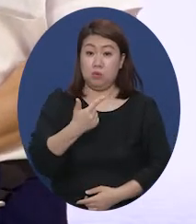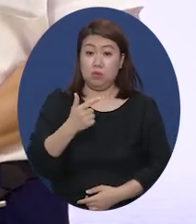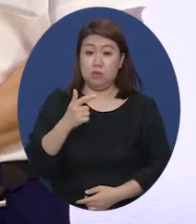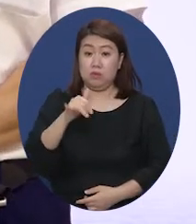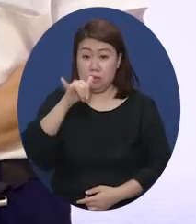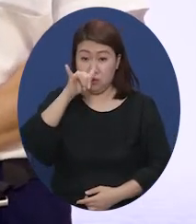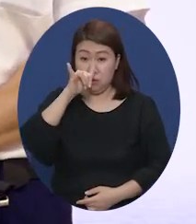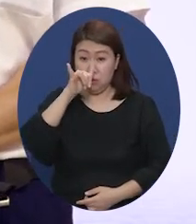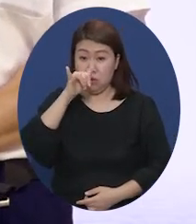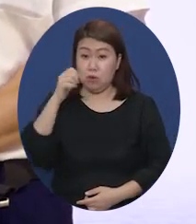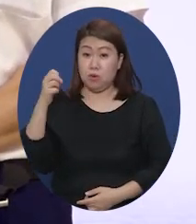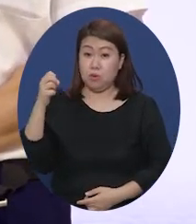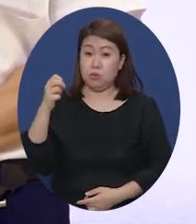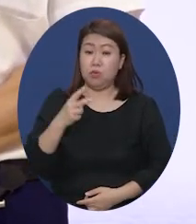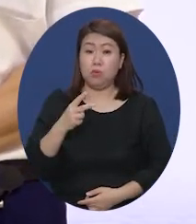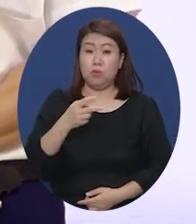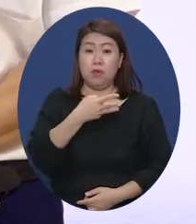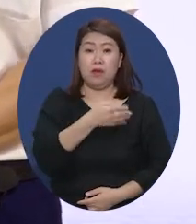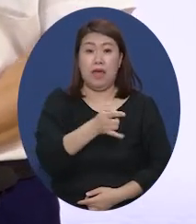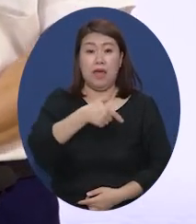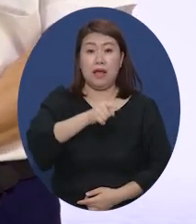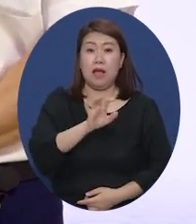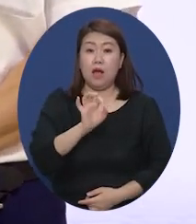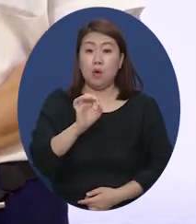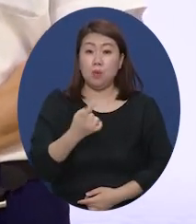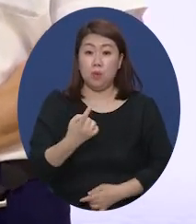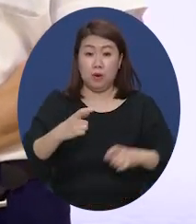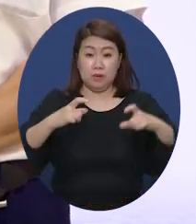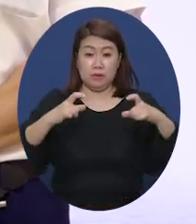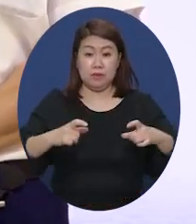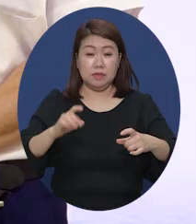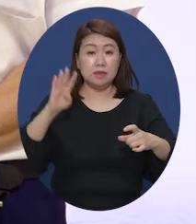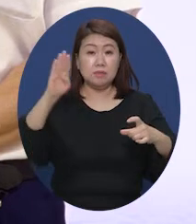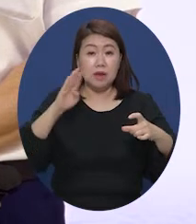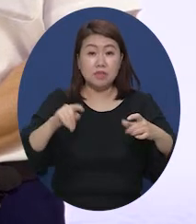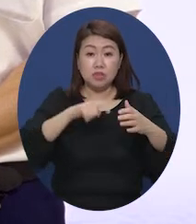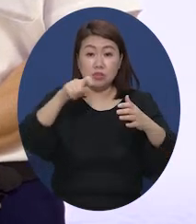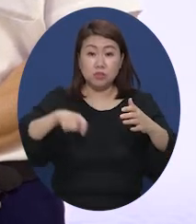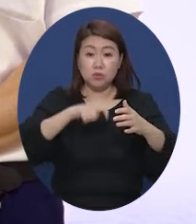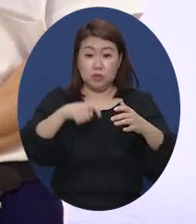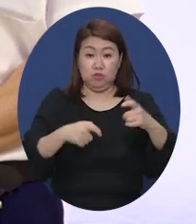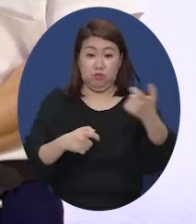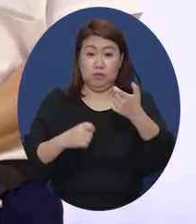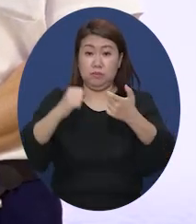아마존 지역에. 그 다음에 아마존의 레가오 지역에는 그 아마존 분지 중에 브라질